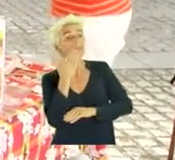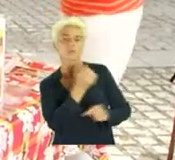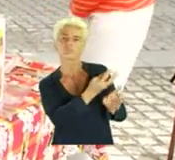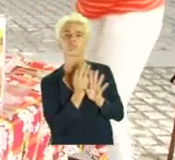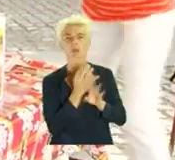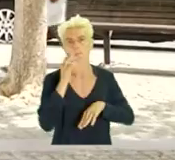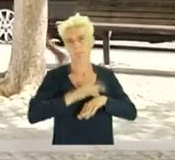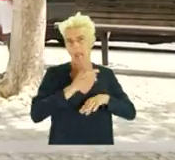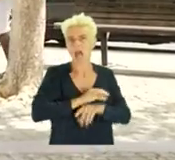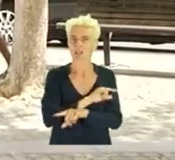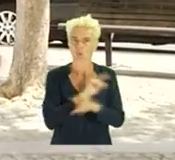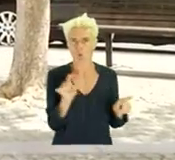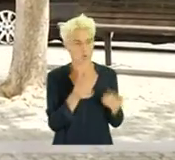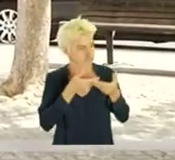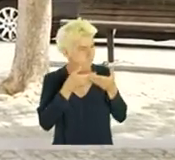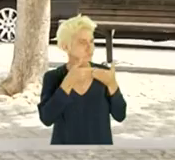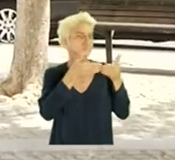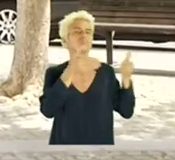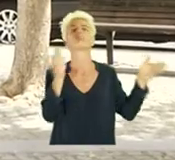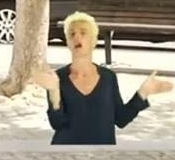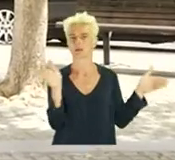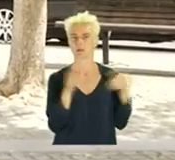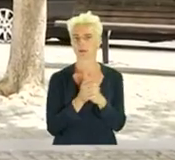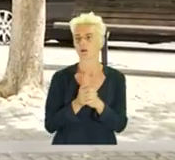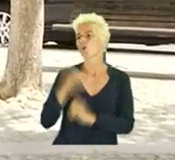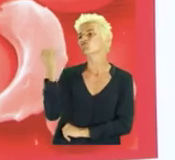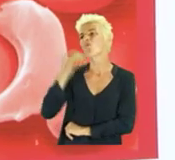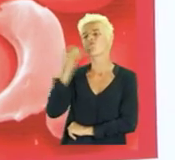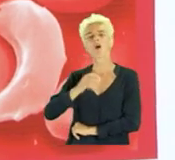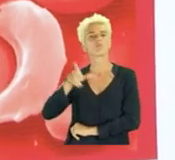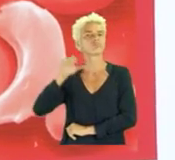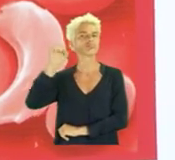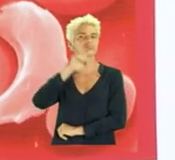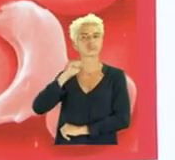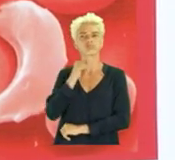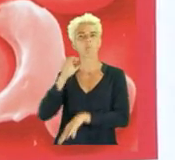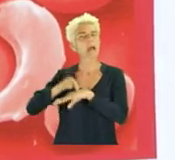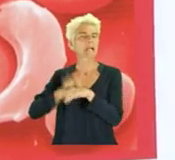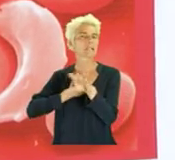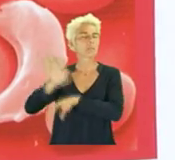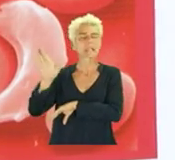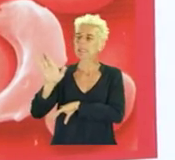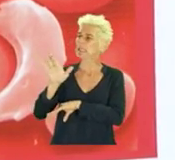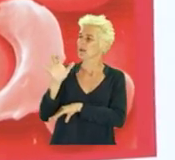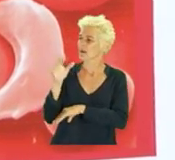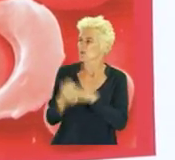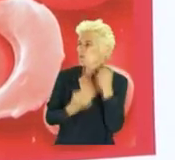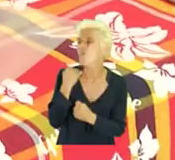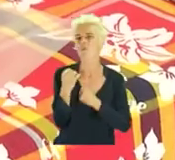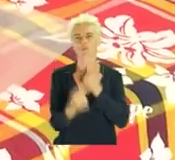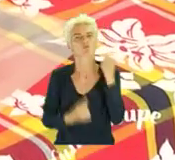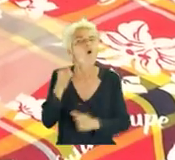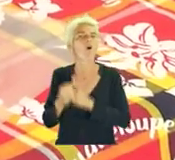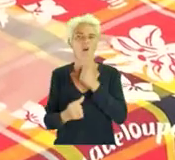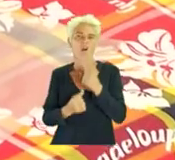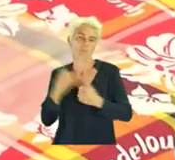drépanocytose ne sera pas exclusivement réservée à la drépanocytose. Souvent on entend la drépanocytose,